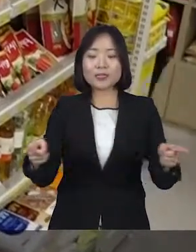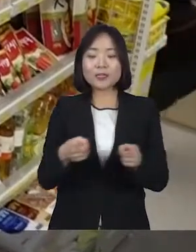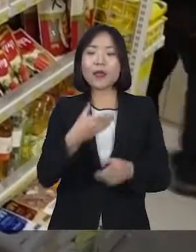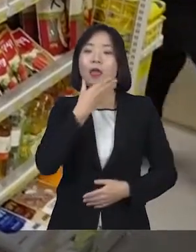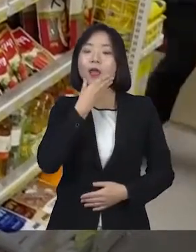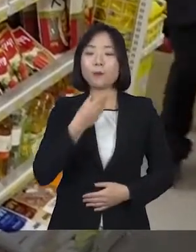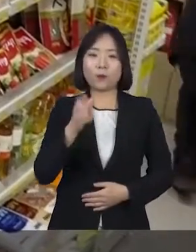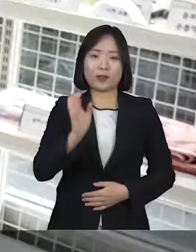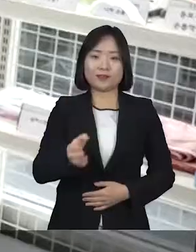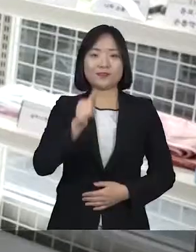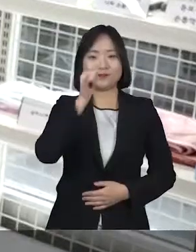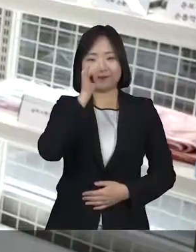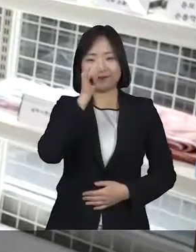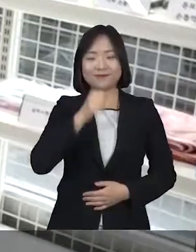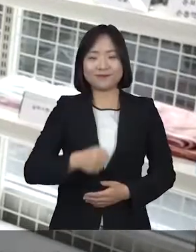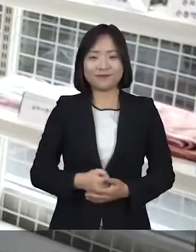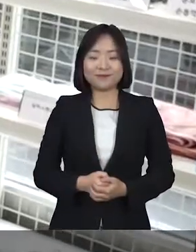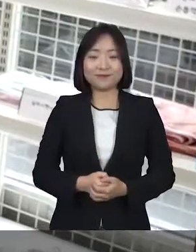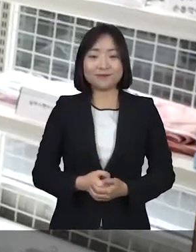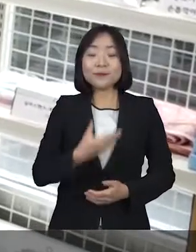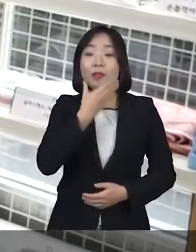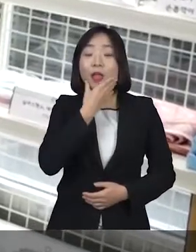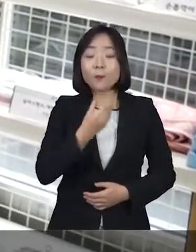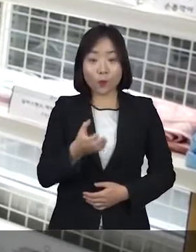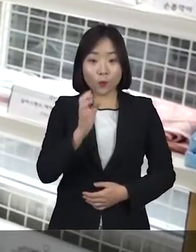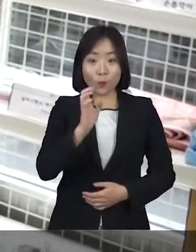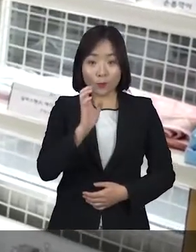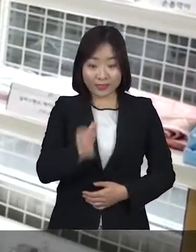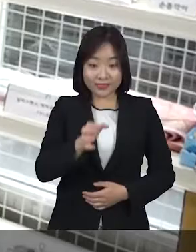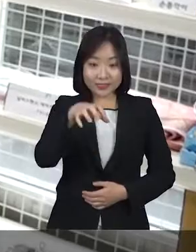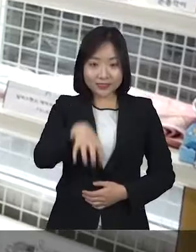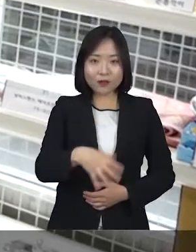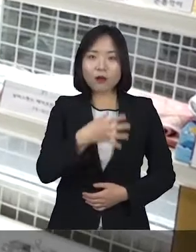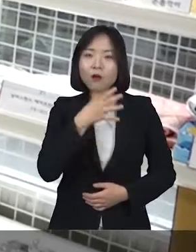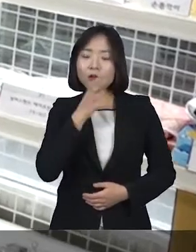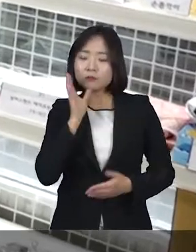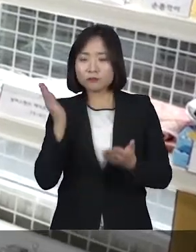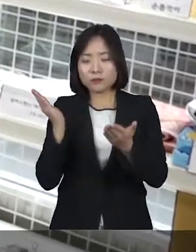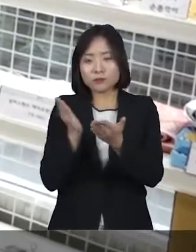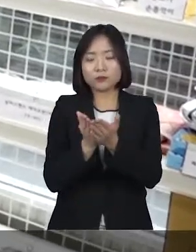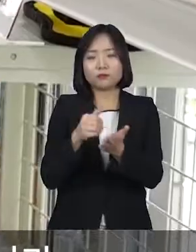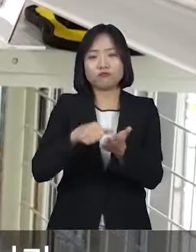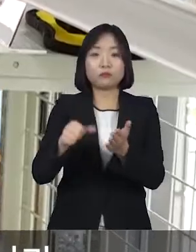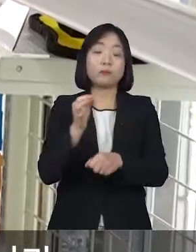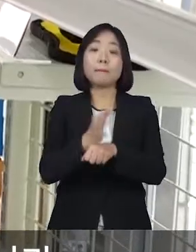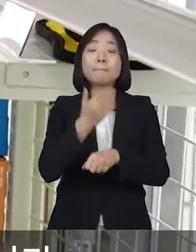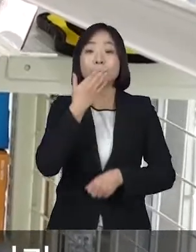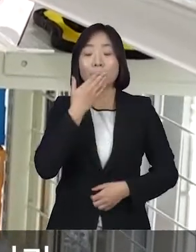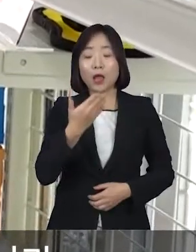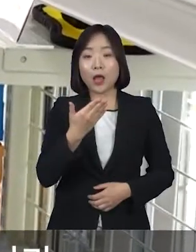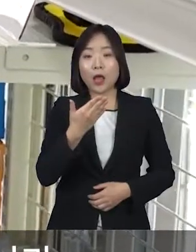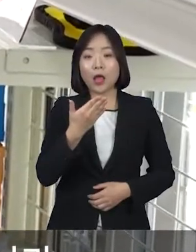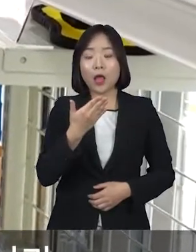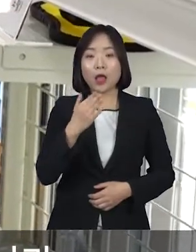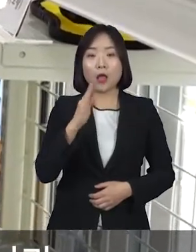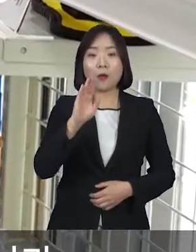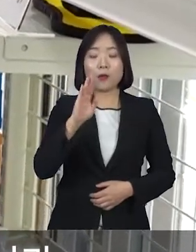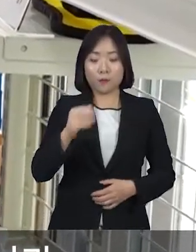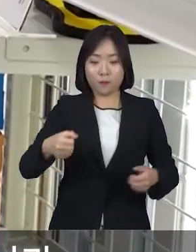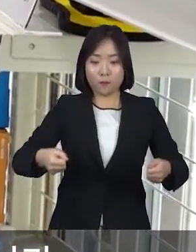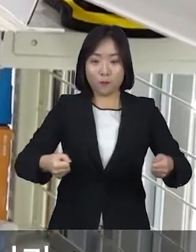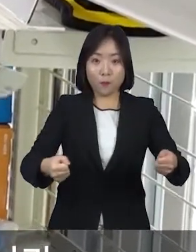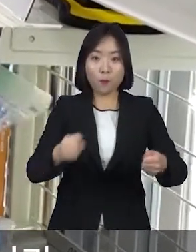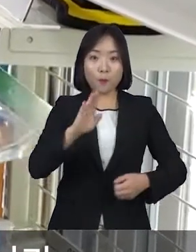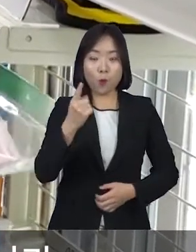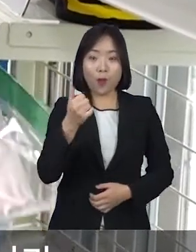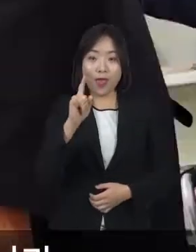행복마트를 운영합니다. 은빛 행복마트에서는 다양한 실버용품을 구매할 수 있는데요. 성인용 보행기,